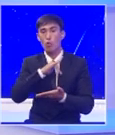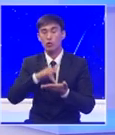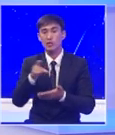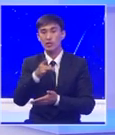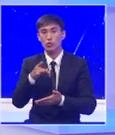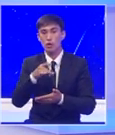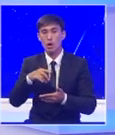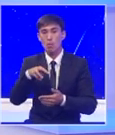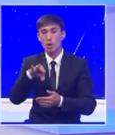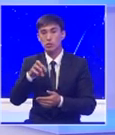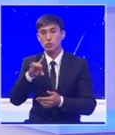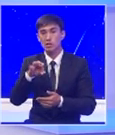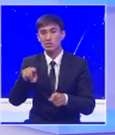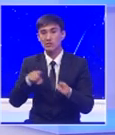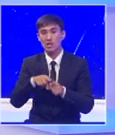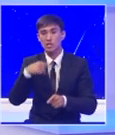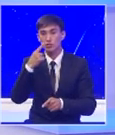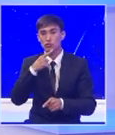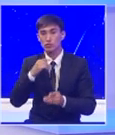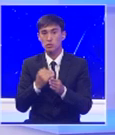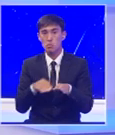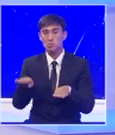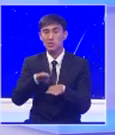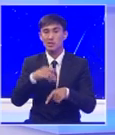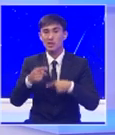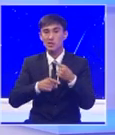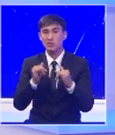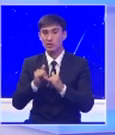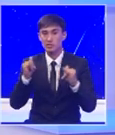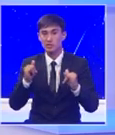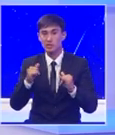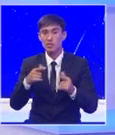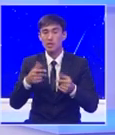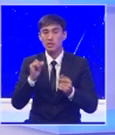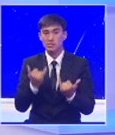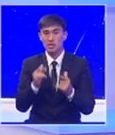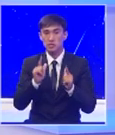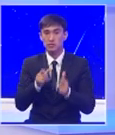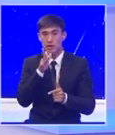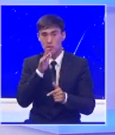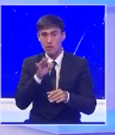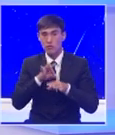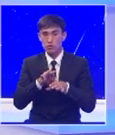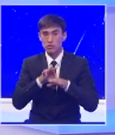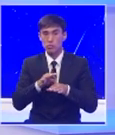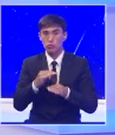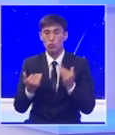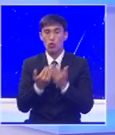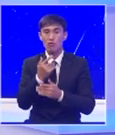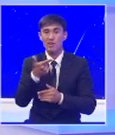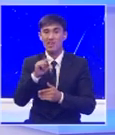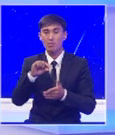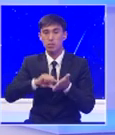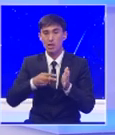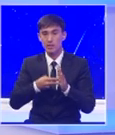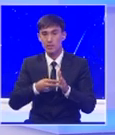региона. Марат Султангазиев также озвучил перспективы дальнейшего развития, где в настоящее время ведется разработка нового генерального